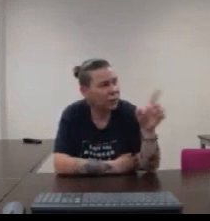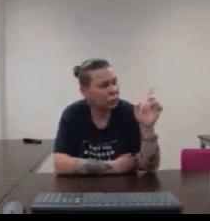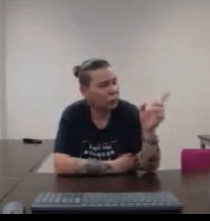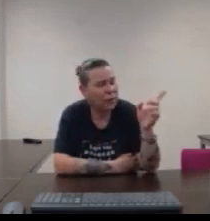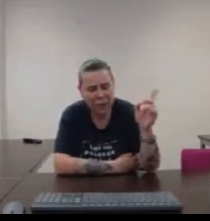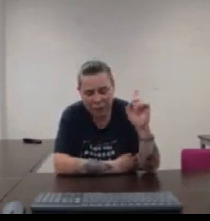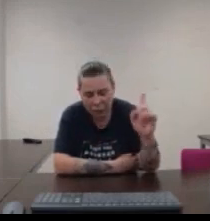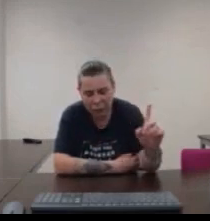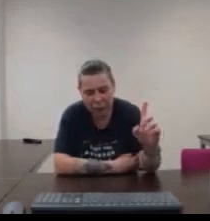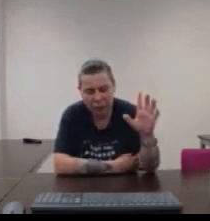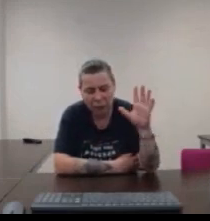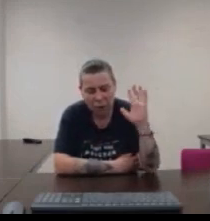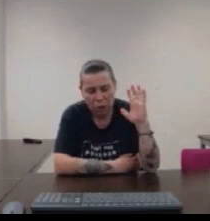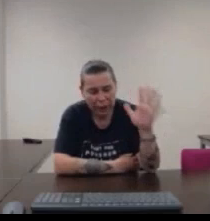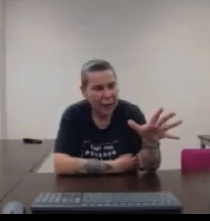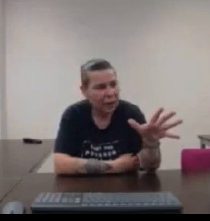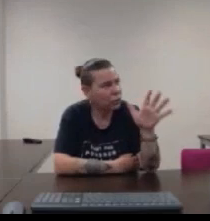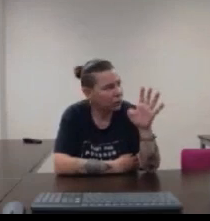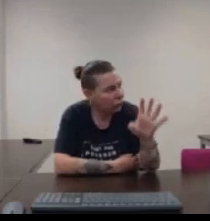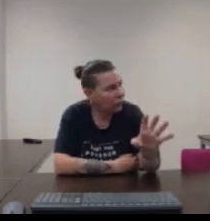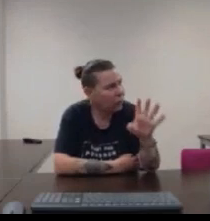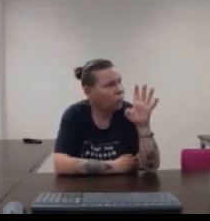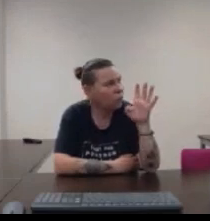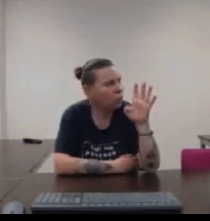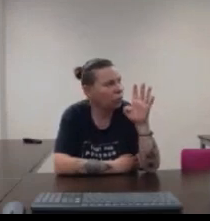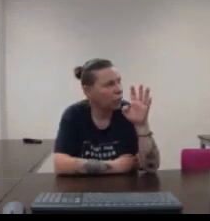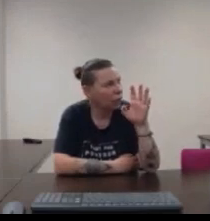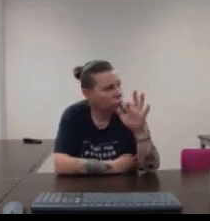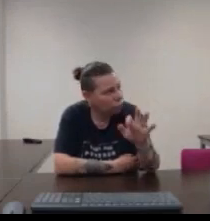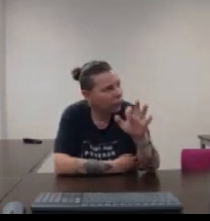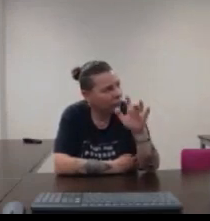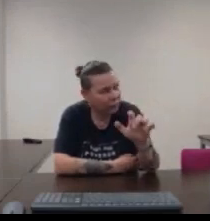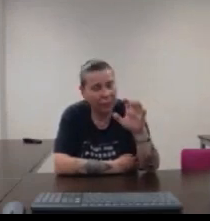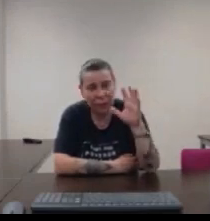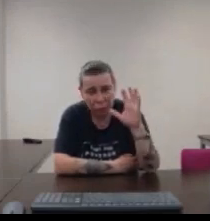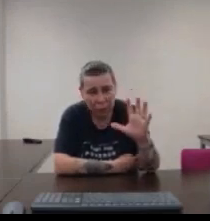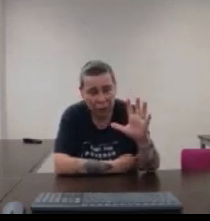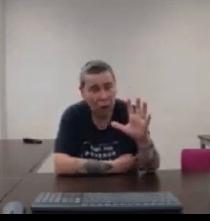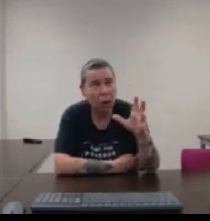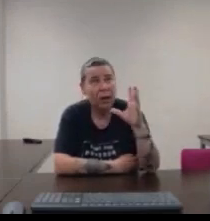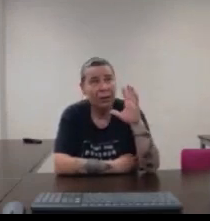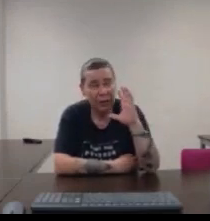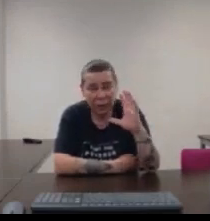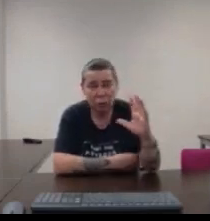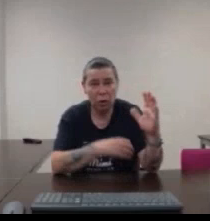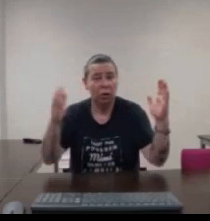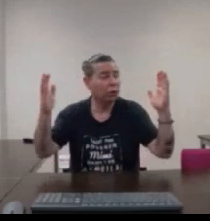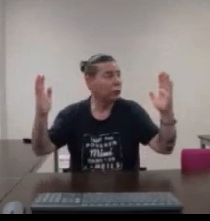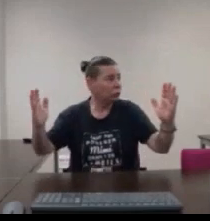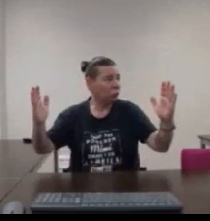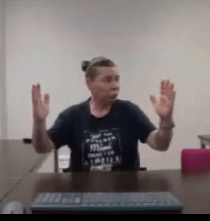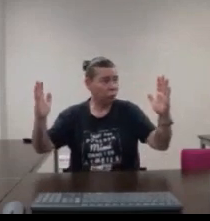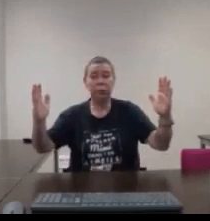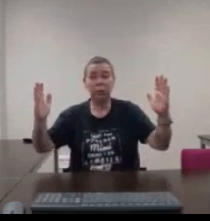que tu avais évoqué le réglage de l'intensité lumineuse, du contraste, etc. sur les écrans. C'est vrai que